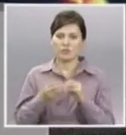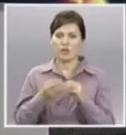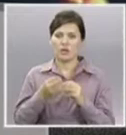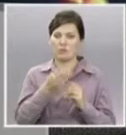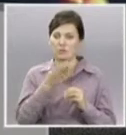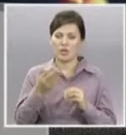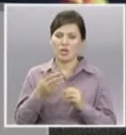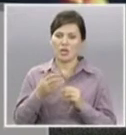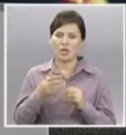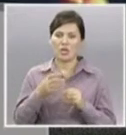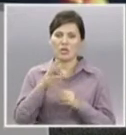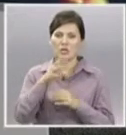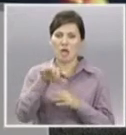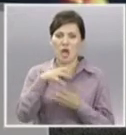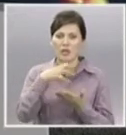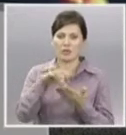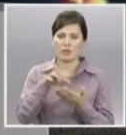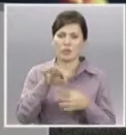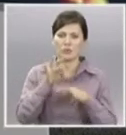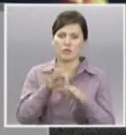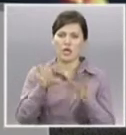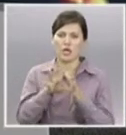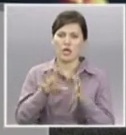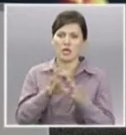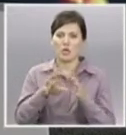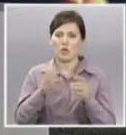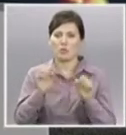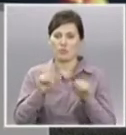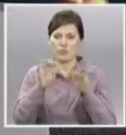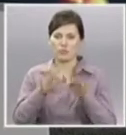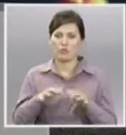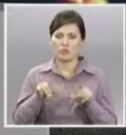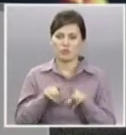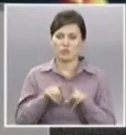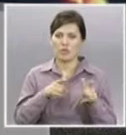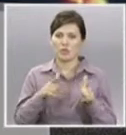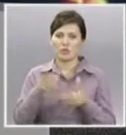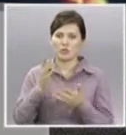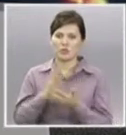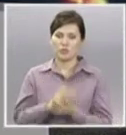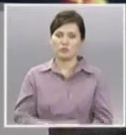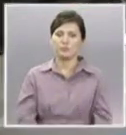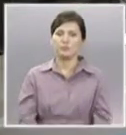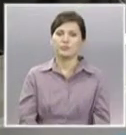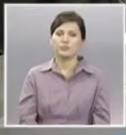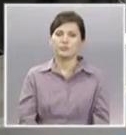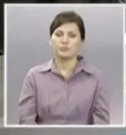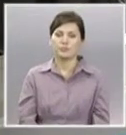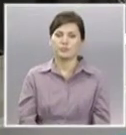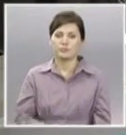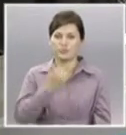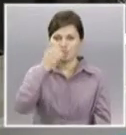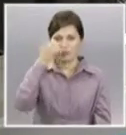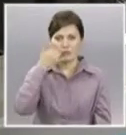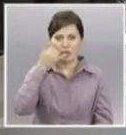мынау сканерден өткізіліп, әзір электронды нұсқасы жасалу керек қой деп, осы бағытта жұмысымызды дайындап жатырмыз. Рахмет,